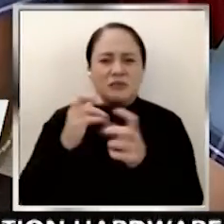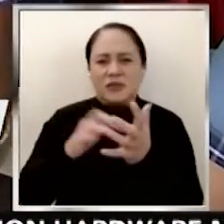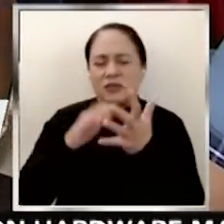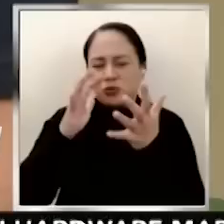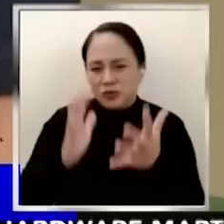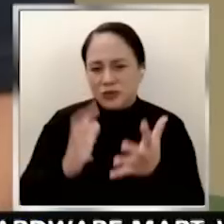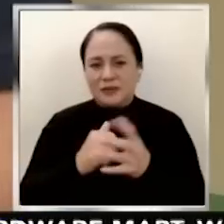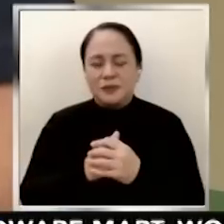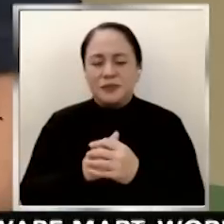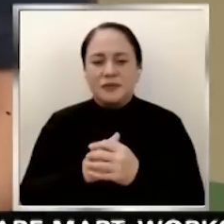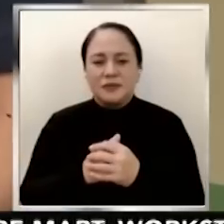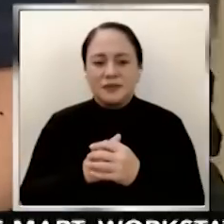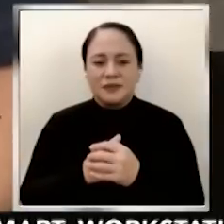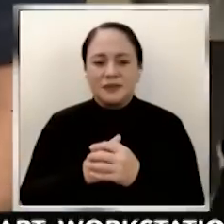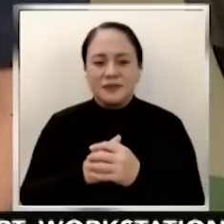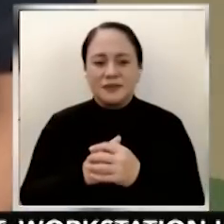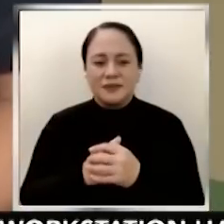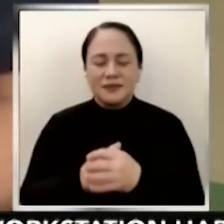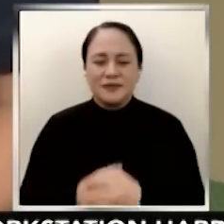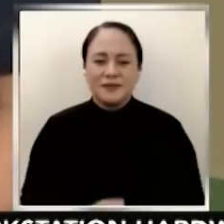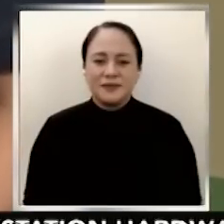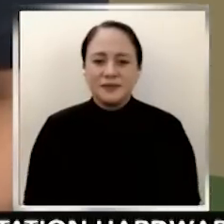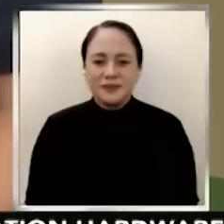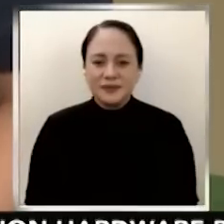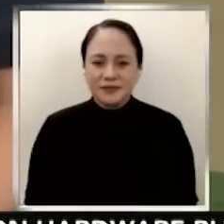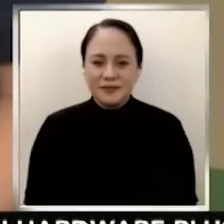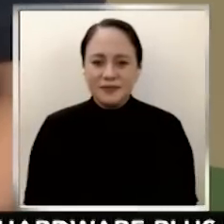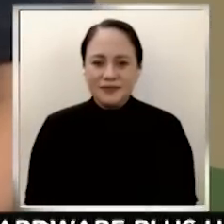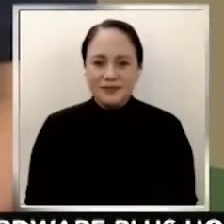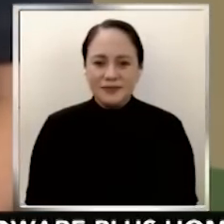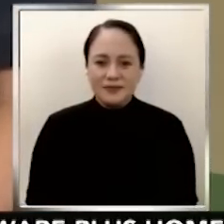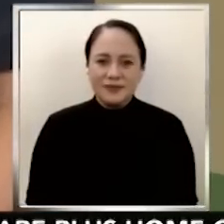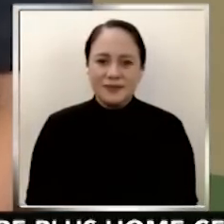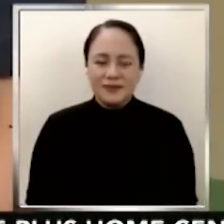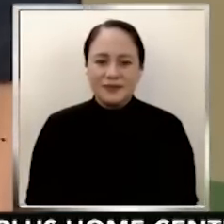Para sa GMA Integrated News, Maki Pulido, Nakatutok, 24 Oras.